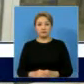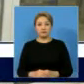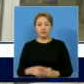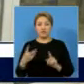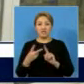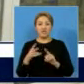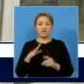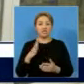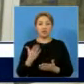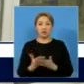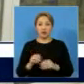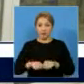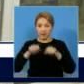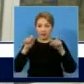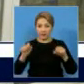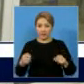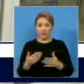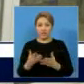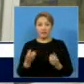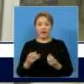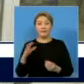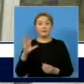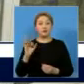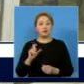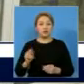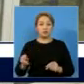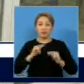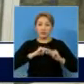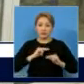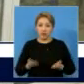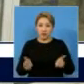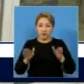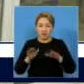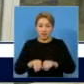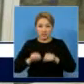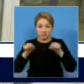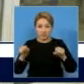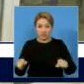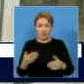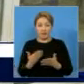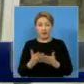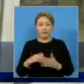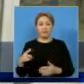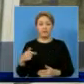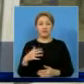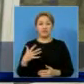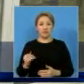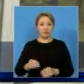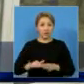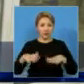Екінші кезектегі нысандардың ашылуы арқасында тағы 500-ден астам жұмыс орны ашылды. Ал жалпы қызметкерлер саны қазір 1000-нан асады.